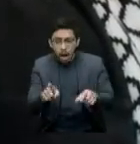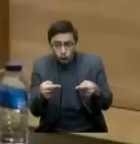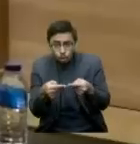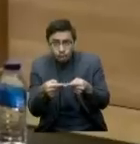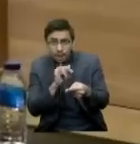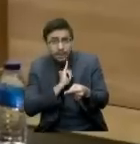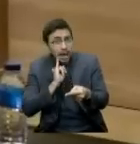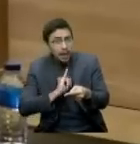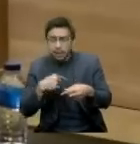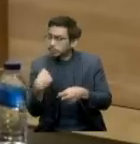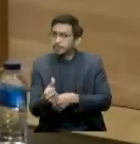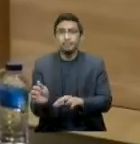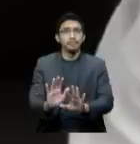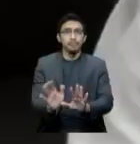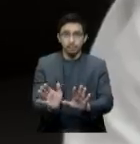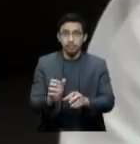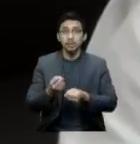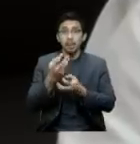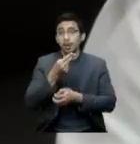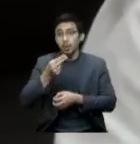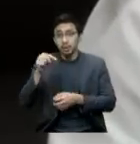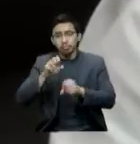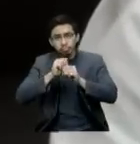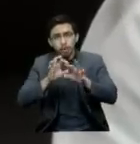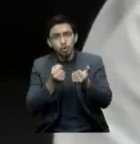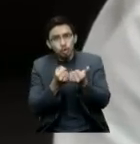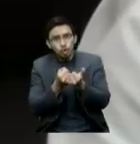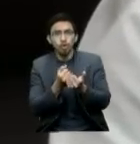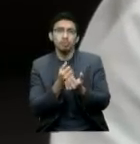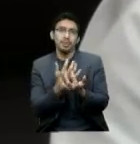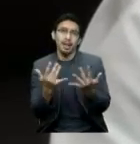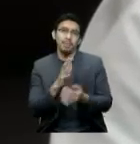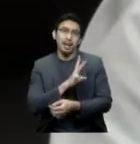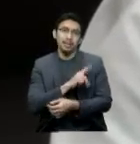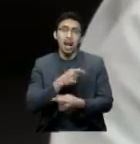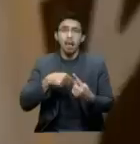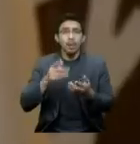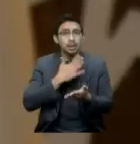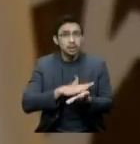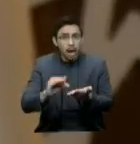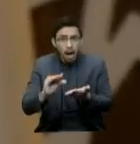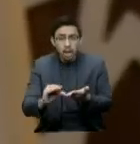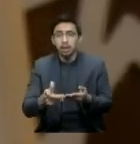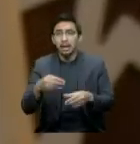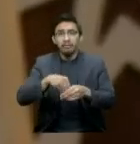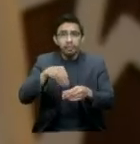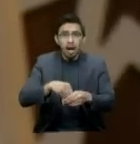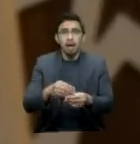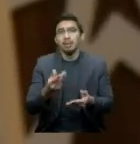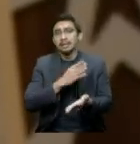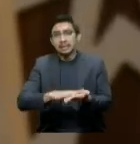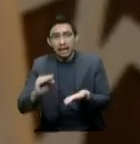Israel umat Islam di Indonesia diimbau memberikan dukungan kepada masyarakat Palestina melalui zakat infak